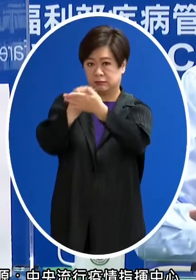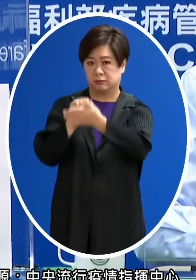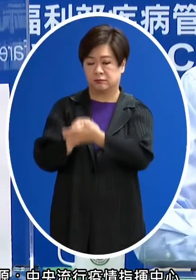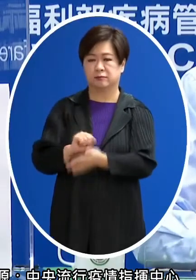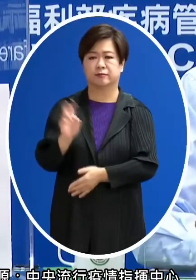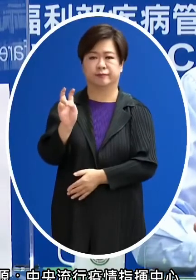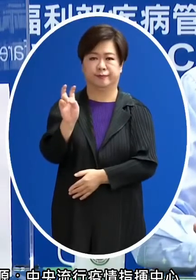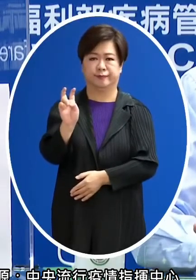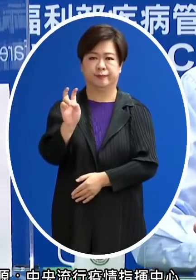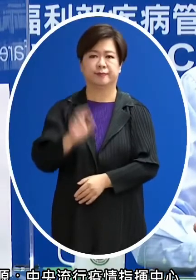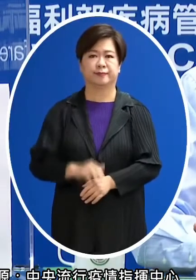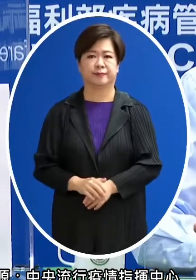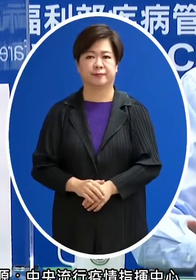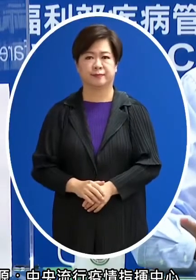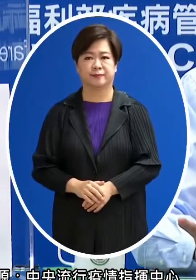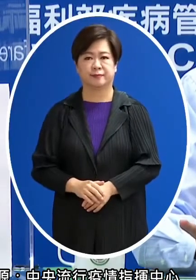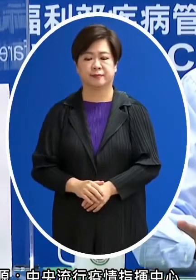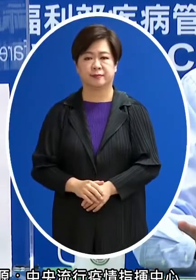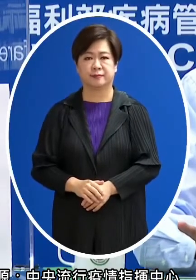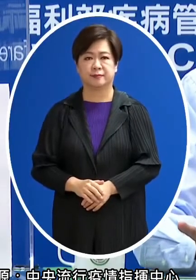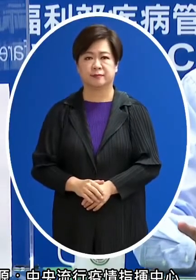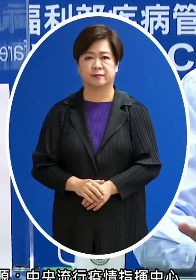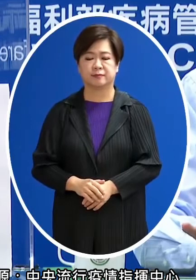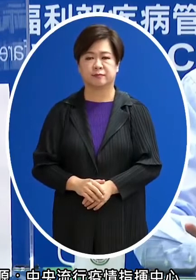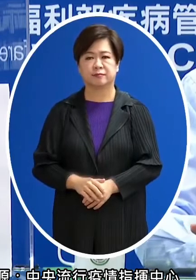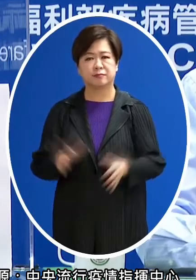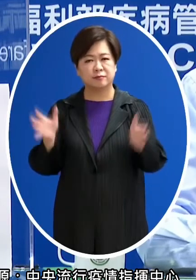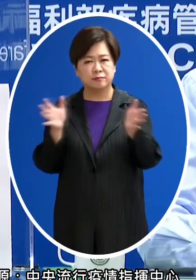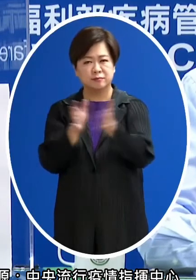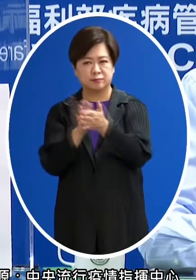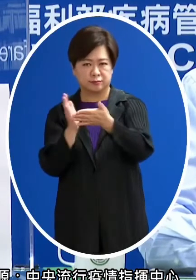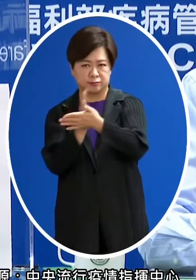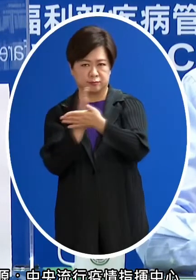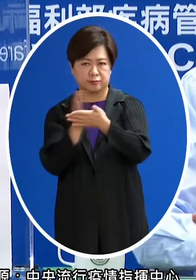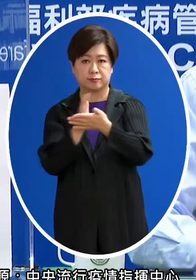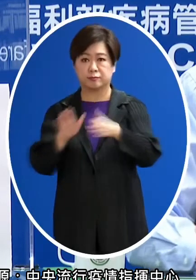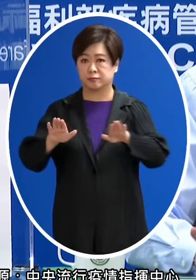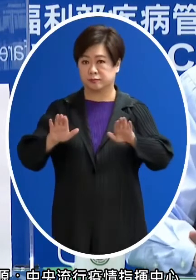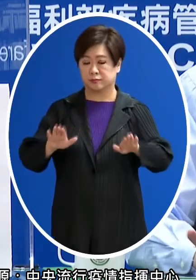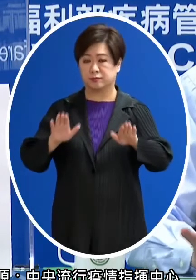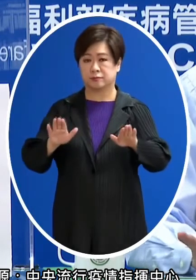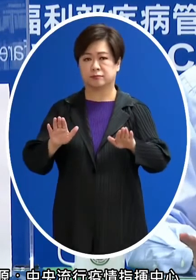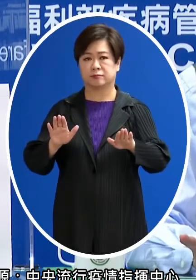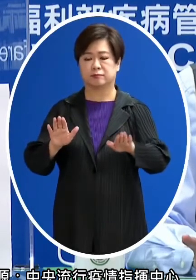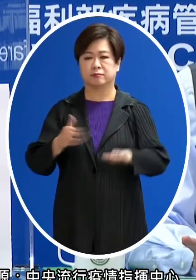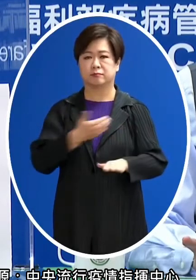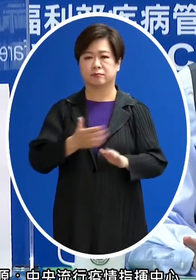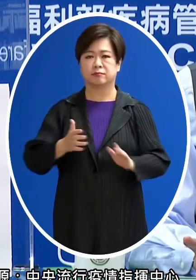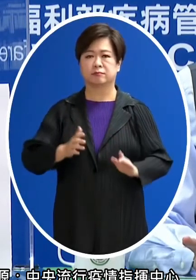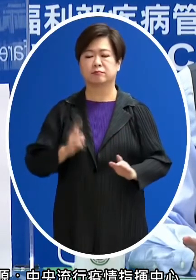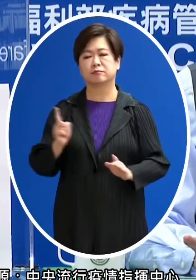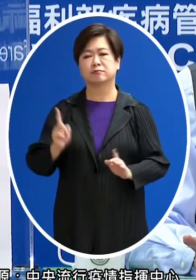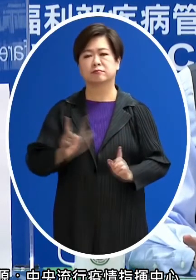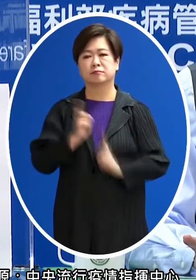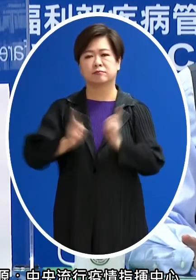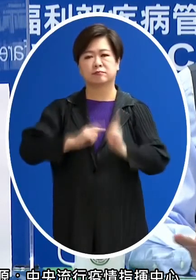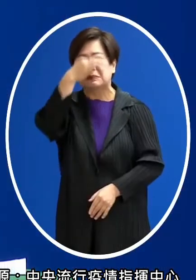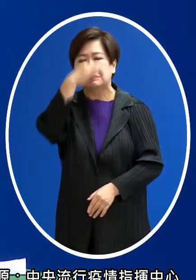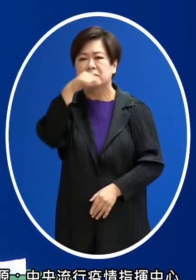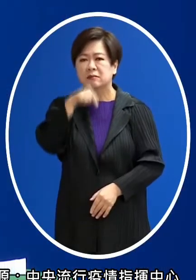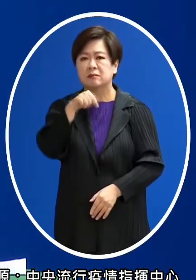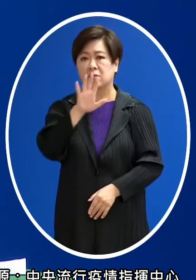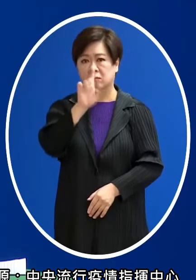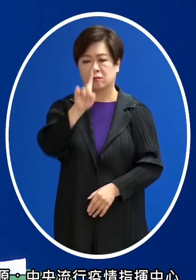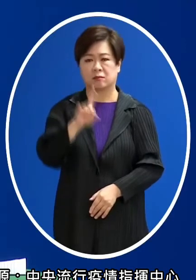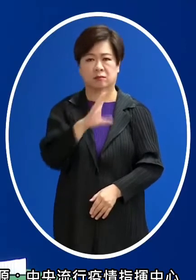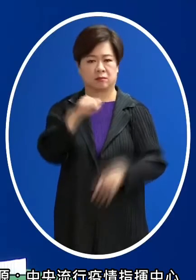前75岁以上长者施打率约为 55% 到 60%， 目前也没有要下放施打，盼能尽早打完。印